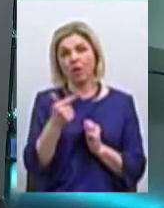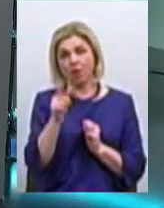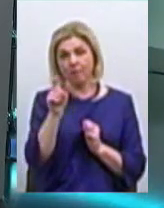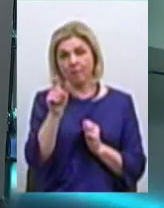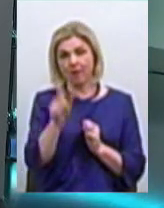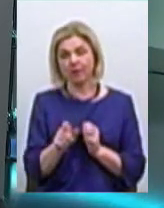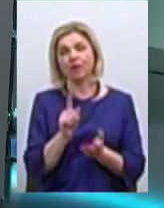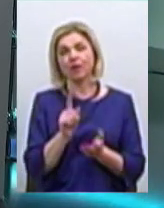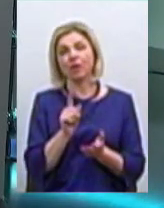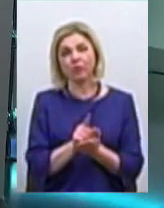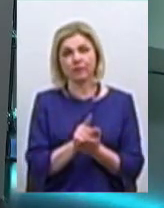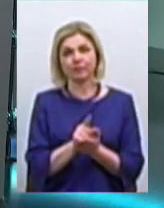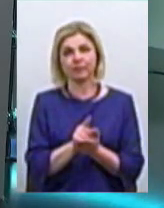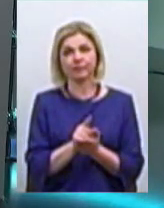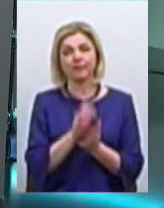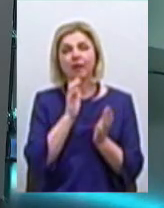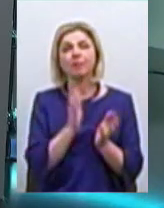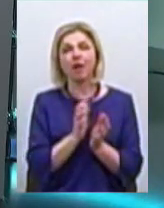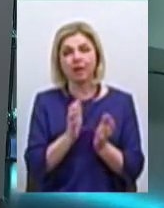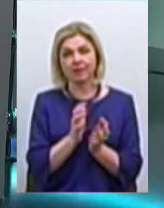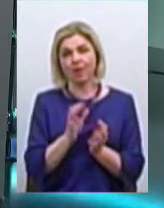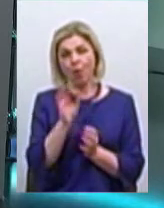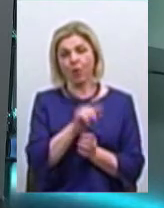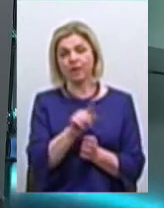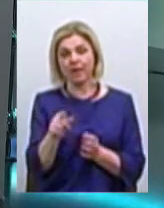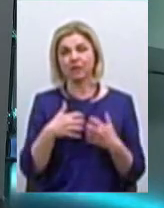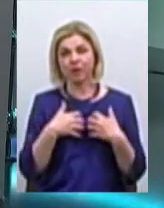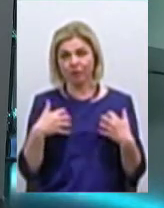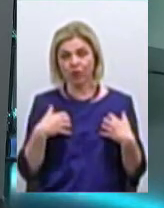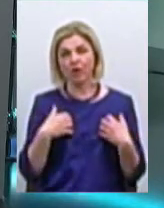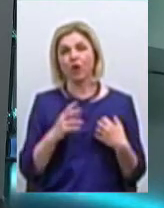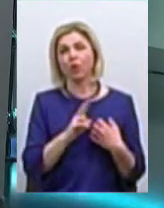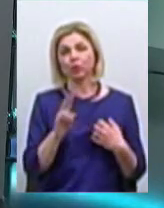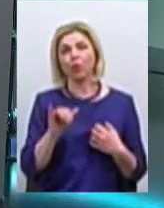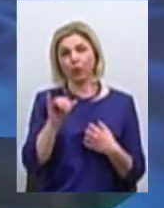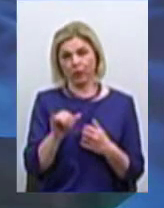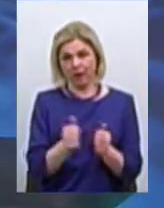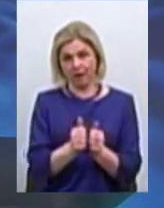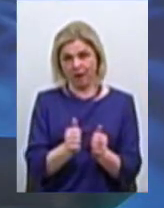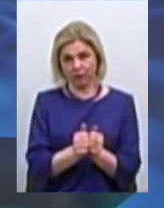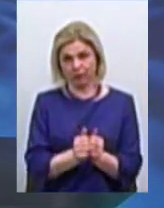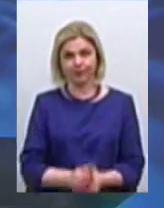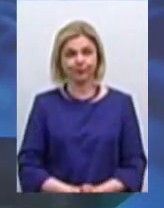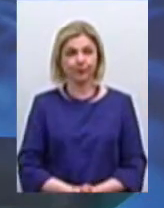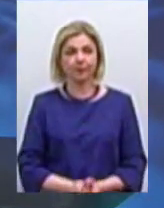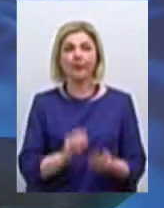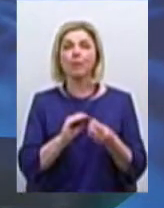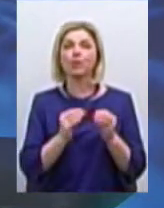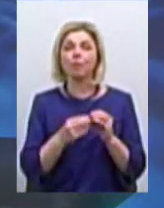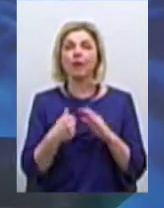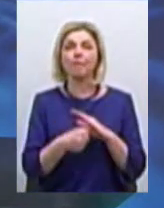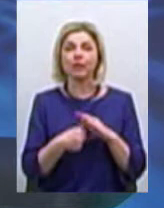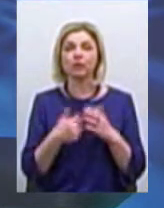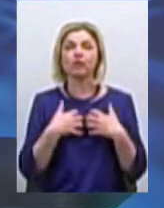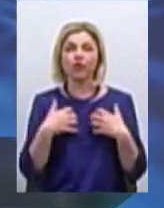громадянин повинен дбати про тих тваринок, які знаходяться поряд з ним. Тобто проблема безпритульних